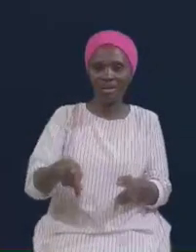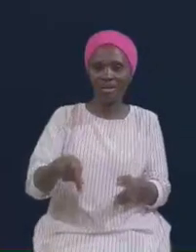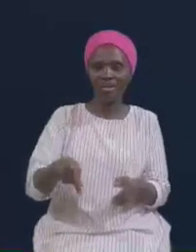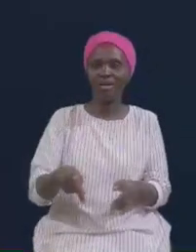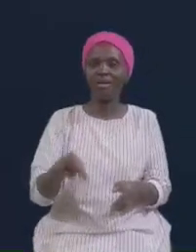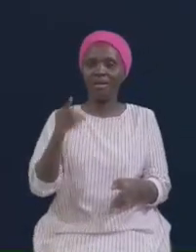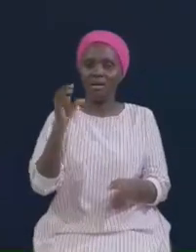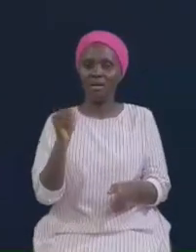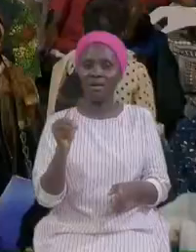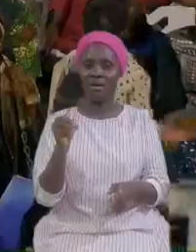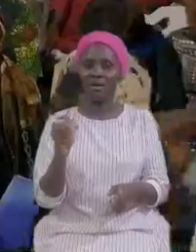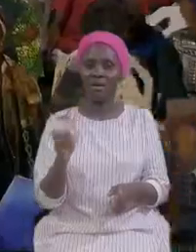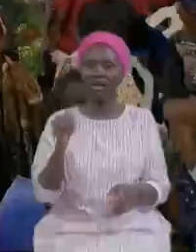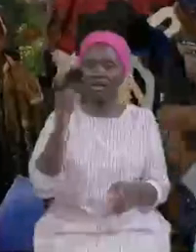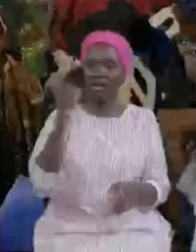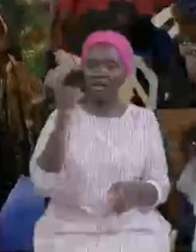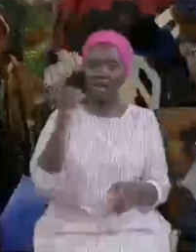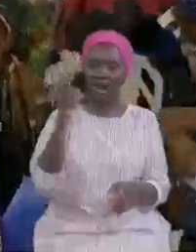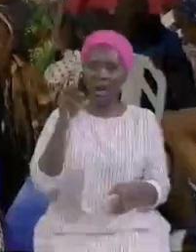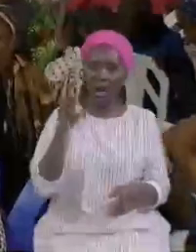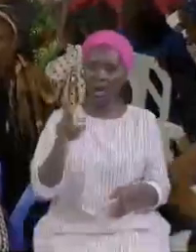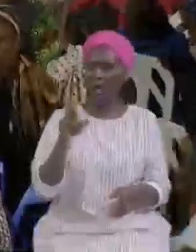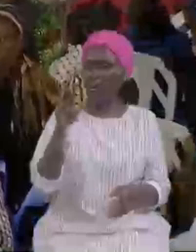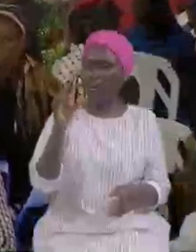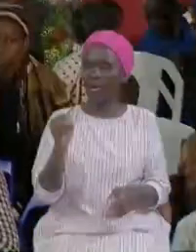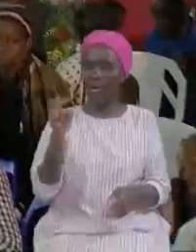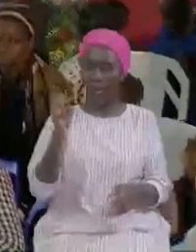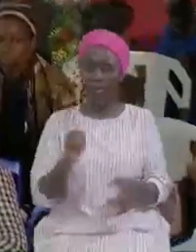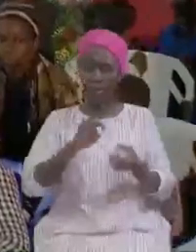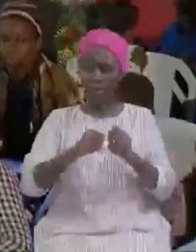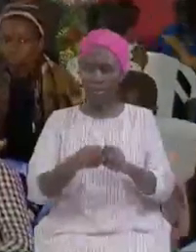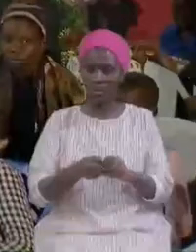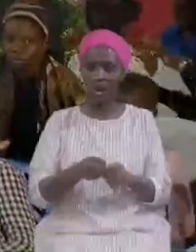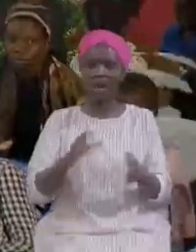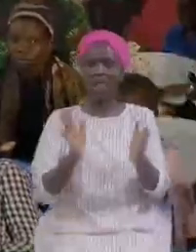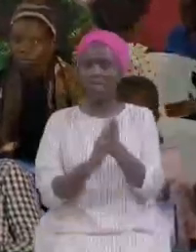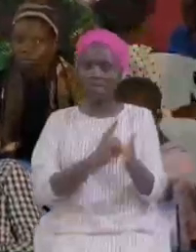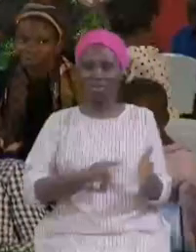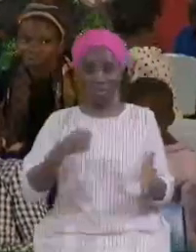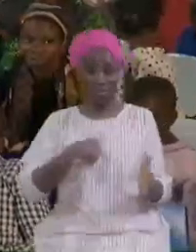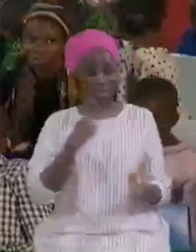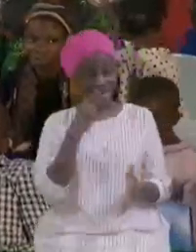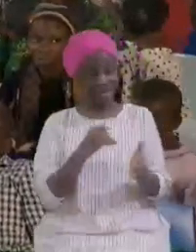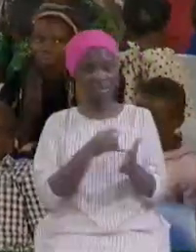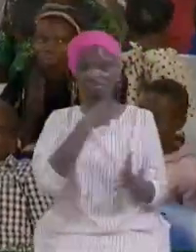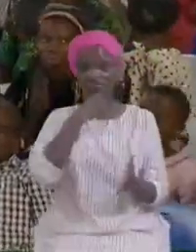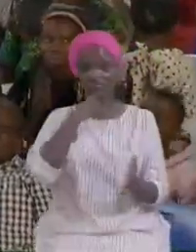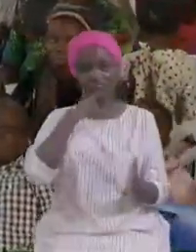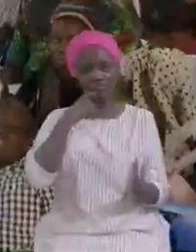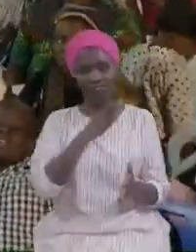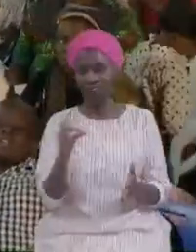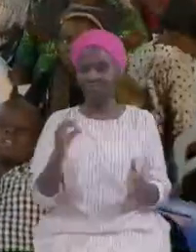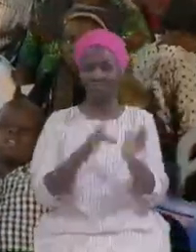Dieu. Je le vois dessécher ce soir. Et idée. Et cela se dessécha. Et elle sentit dans